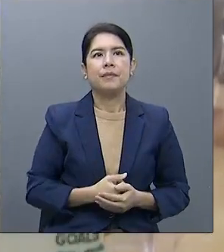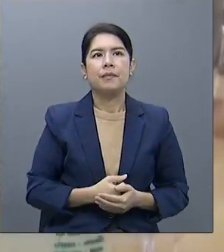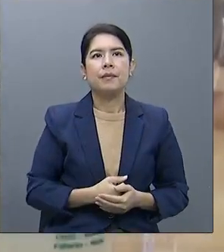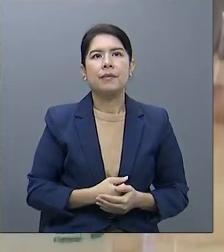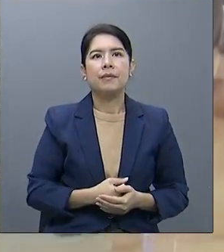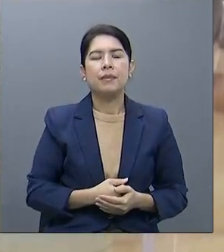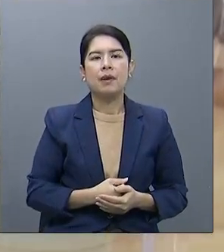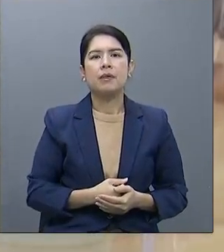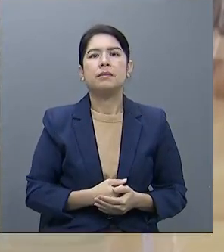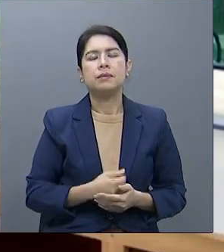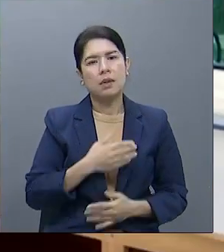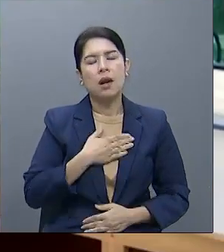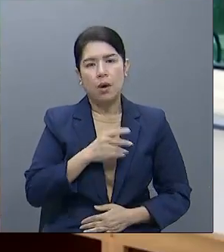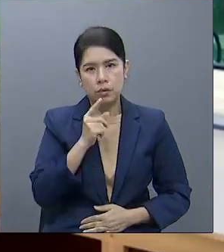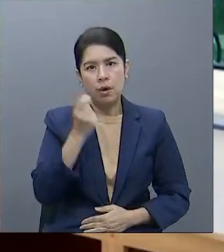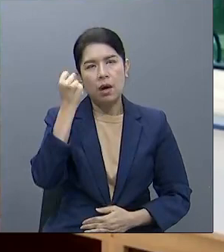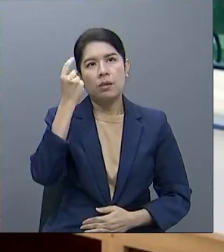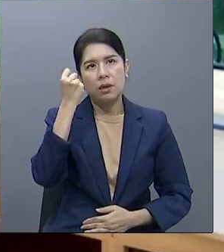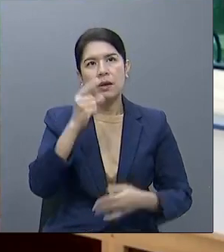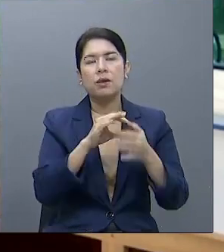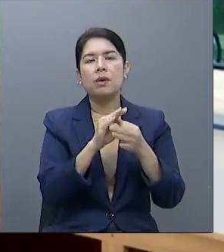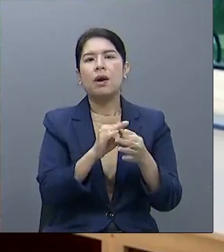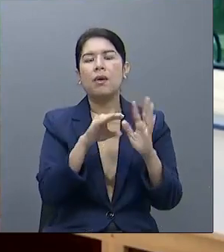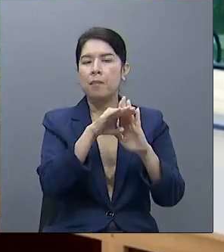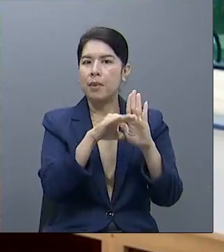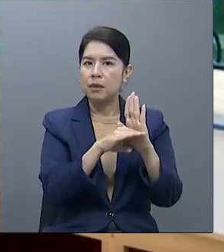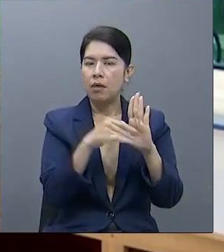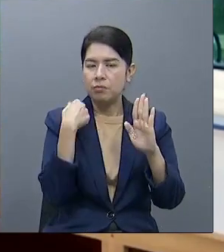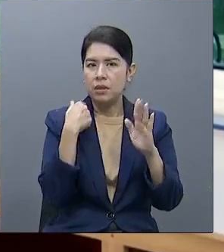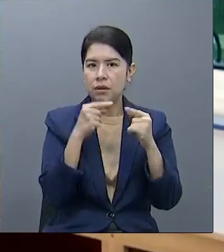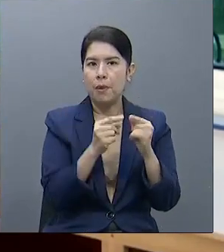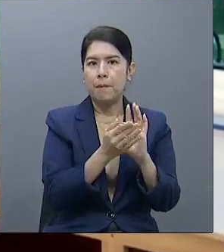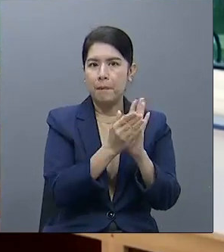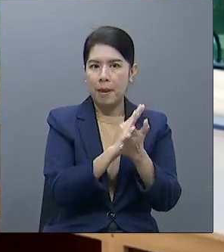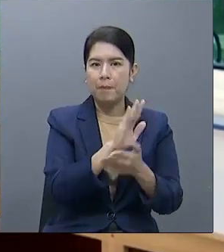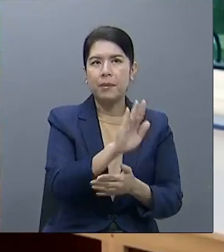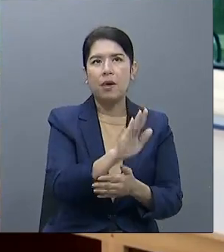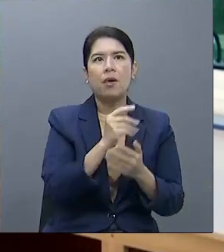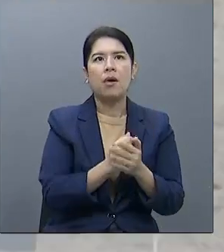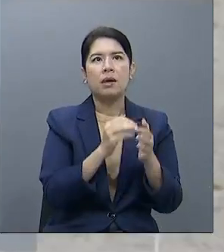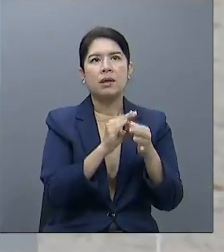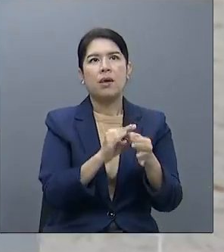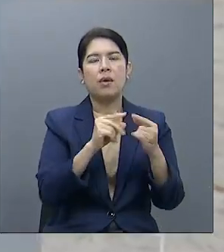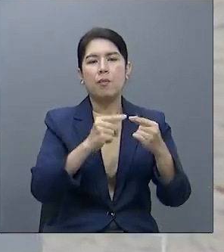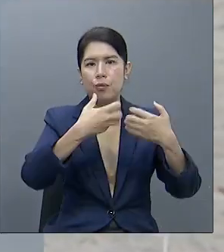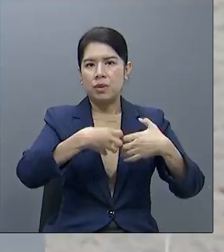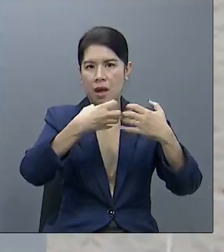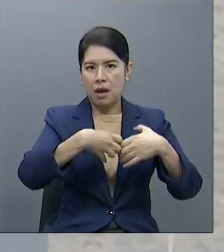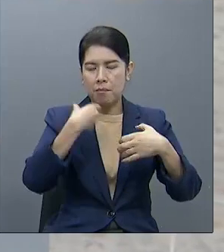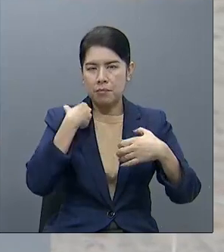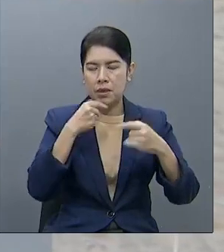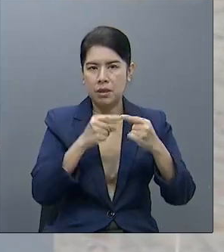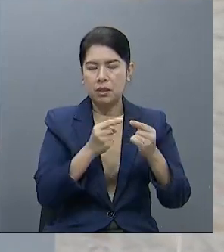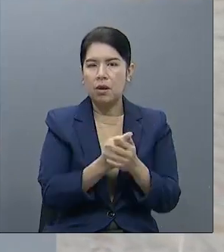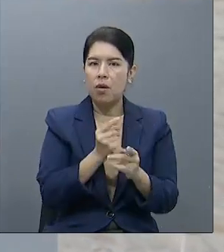ตอนแรกเราต้องเข้าใจก่อนว่าเวลาที่เรานำปลามาแปรรูปนะคะในอุตสาหกรรมประมงนะคะมันจะมีส่วนที่เ